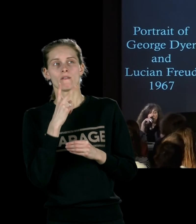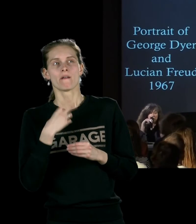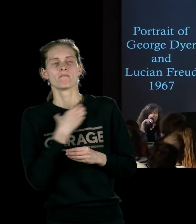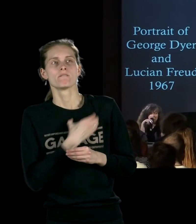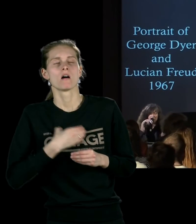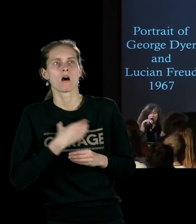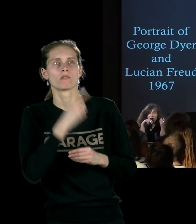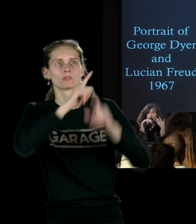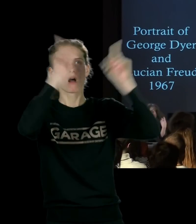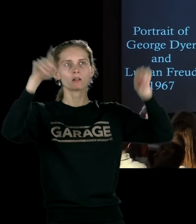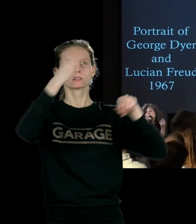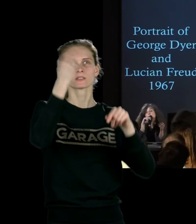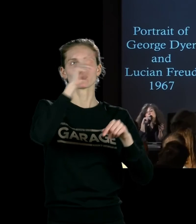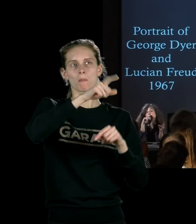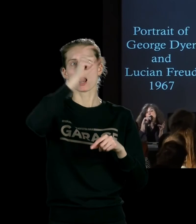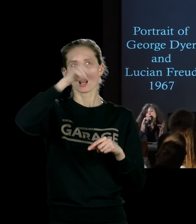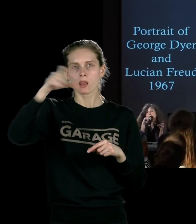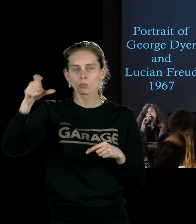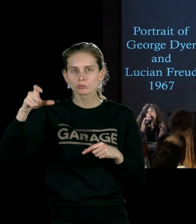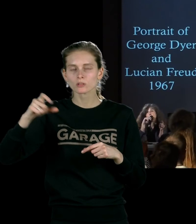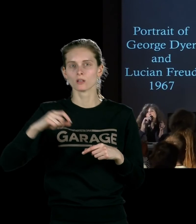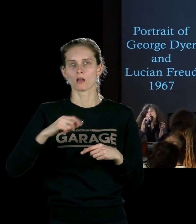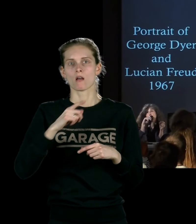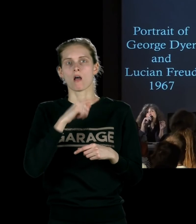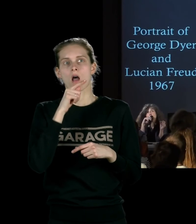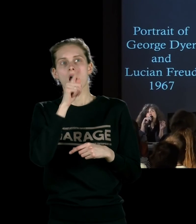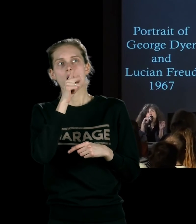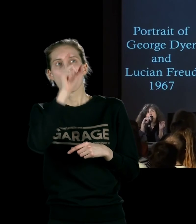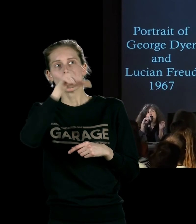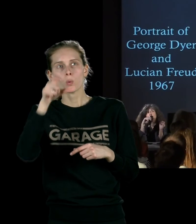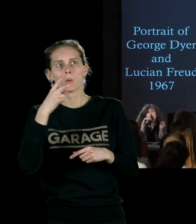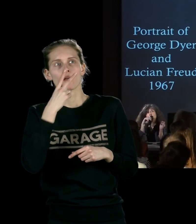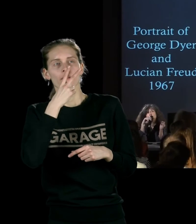как бы персонажи, которые на его полотнах выглядят,